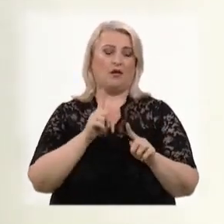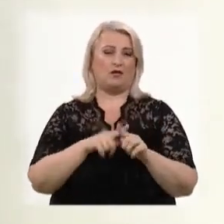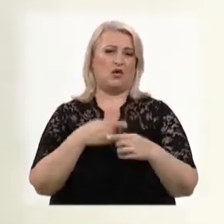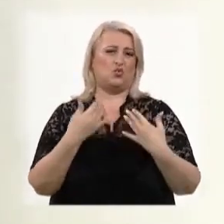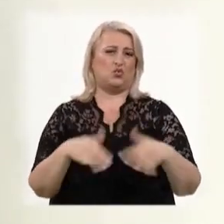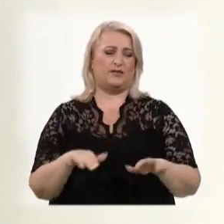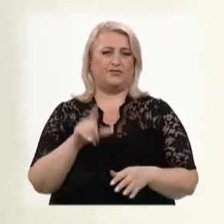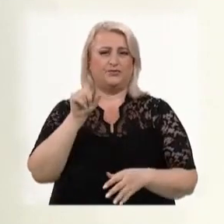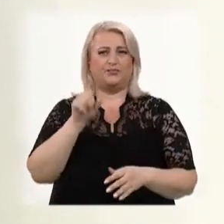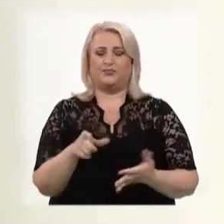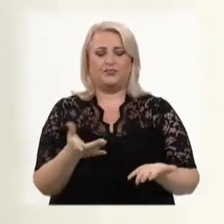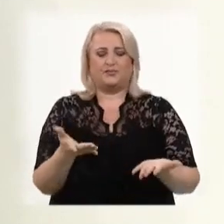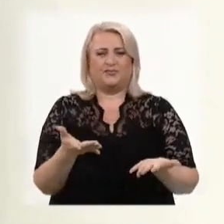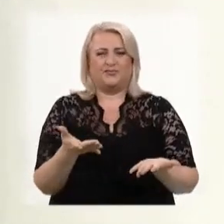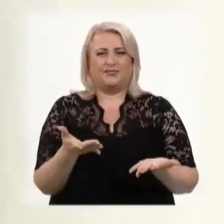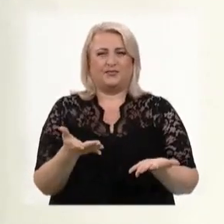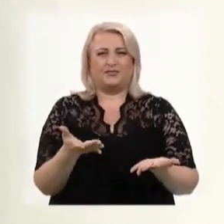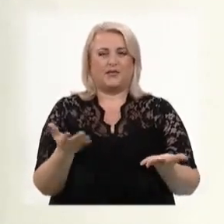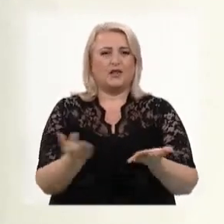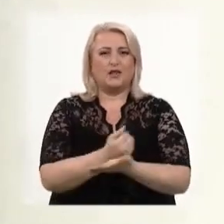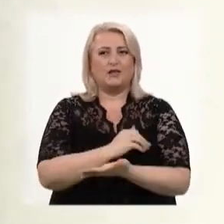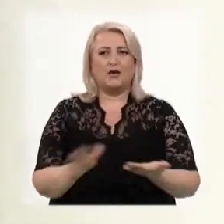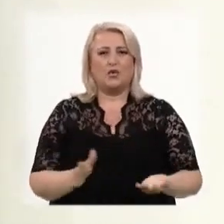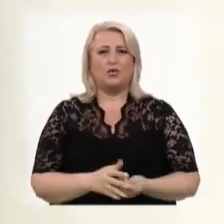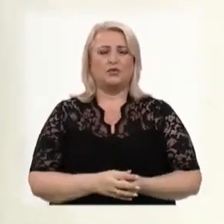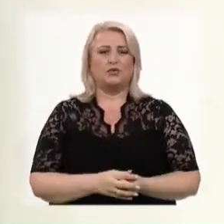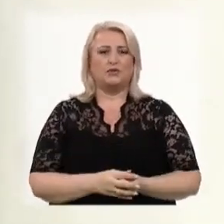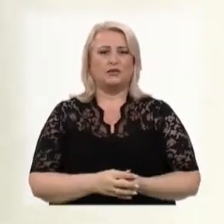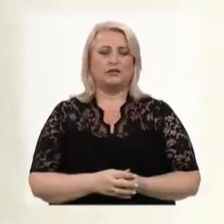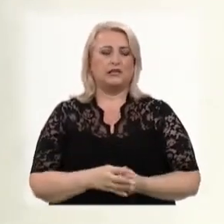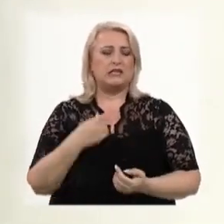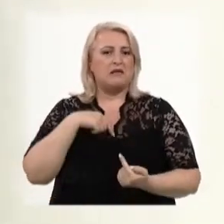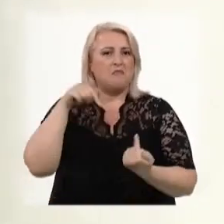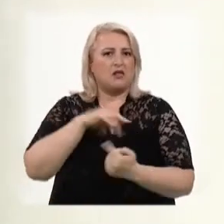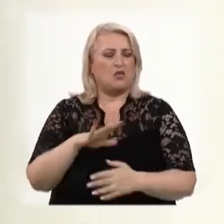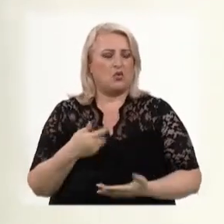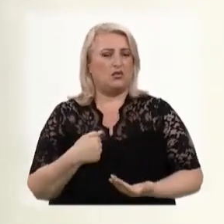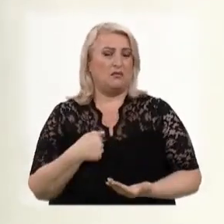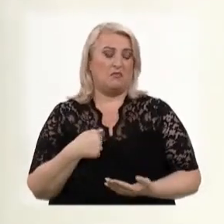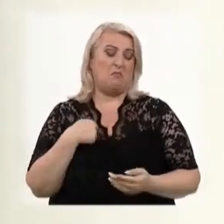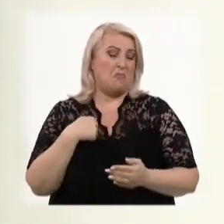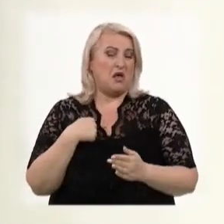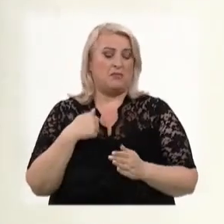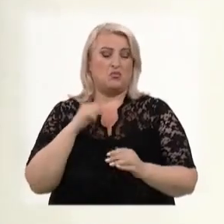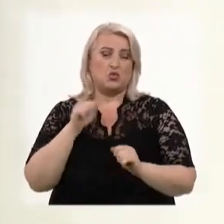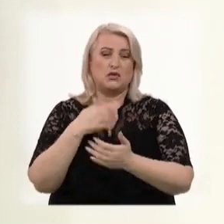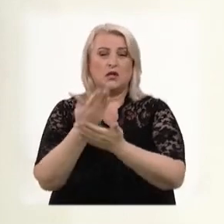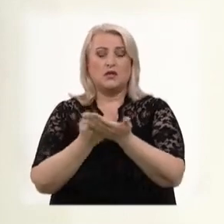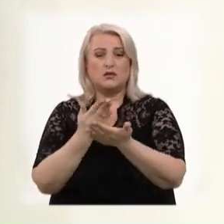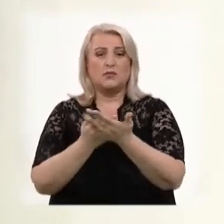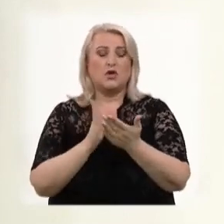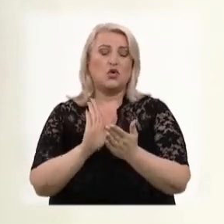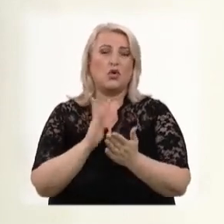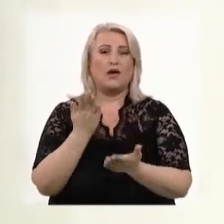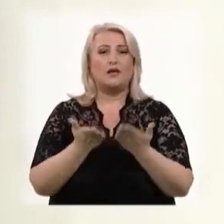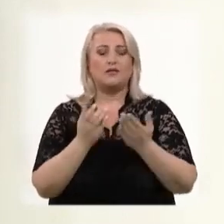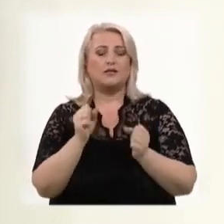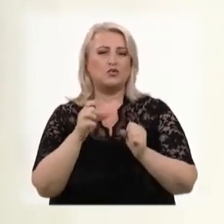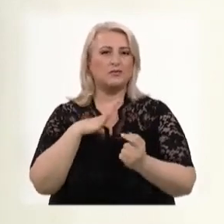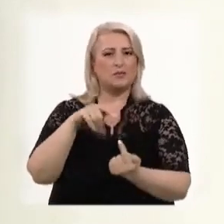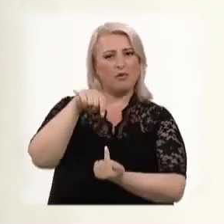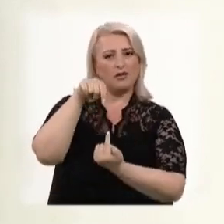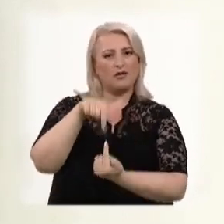Bayern a nu se regăsește De ce nu Nu rezonează cu tine respectiv noi recomandăm dacă vrei cât de cât măcar să fie